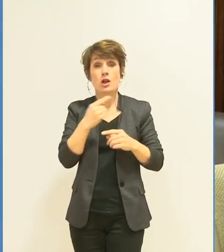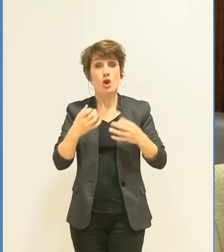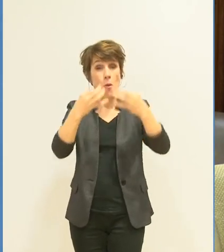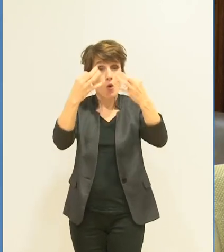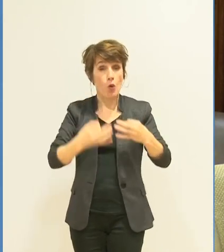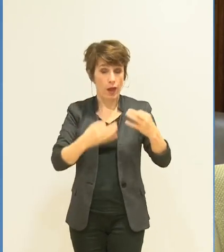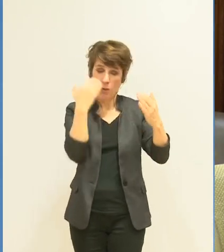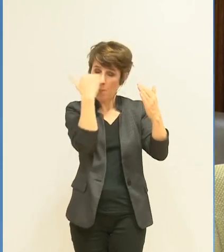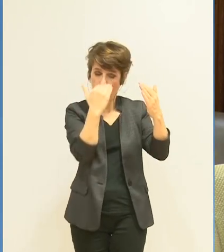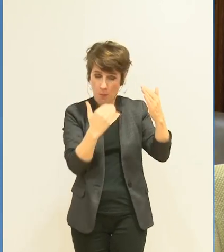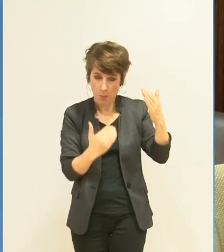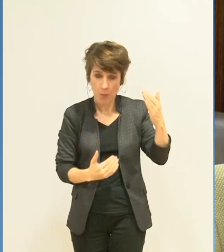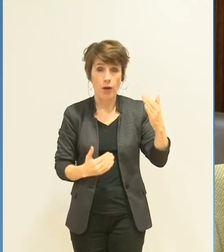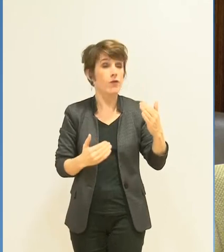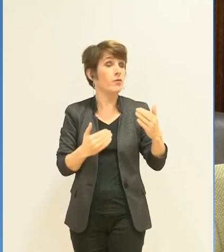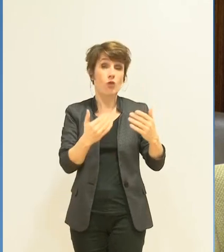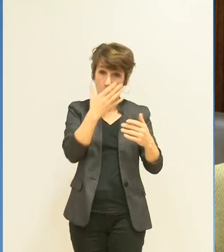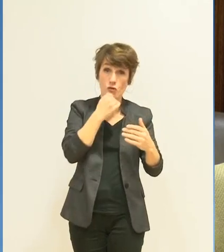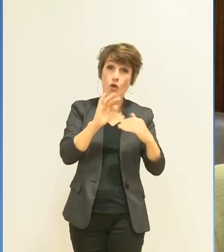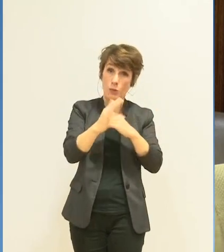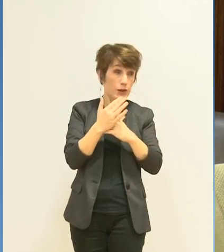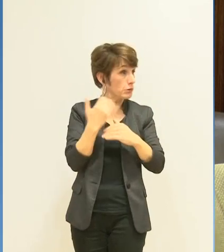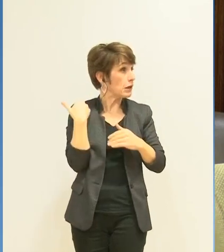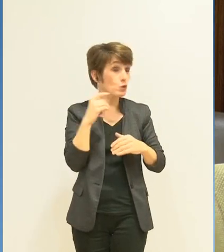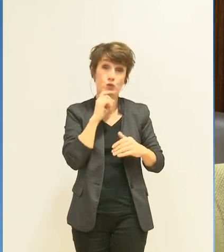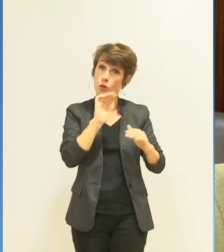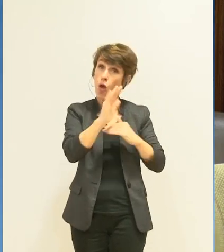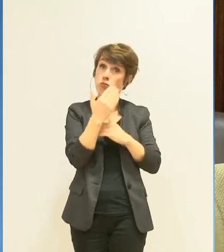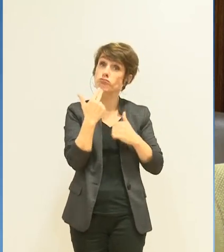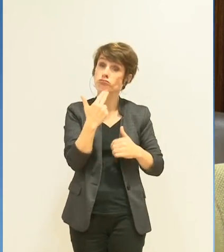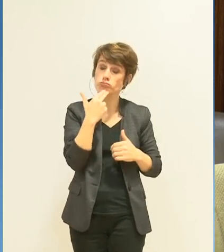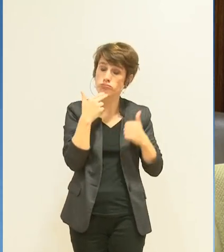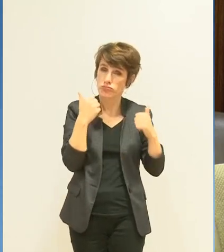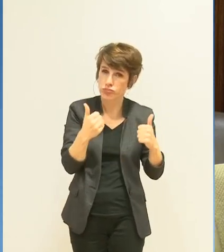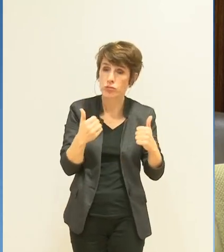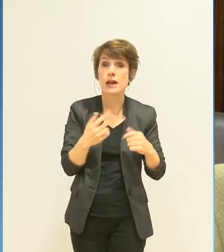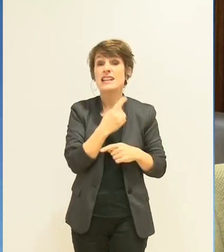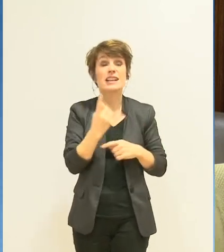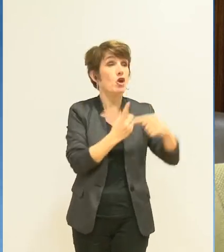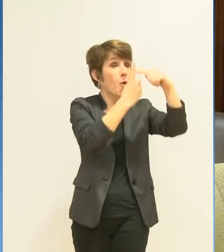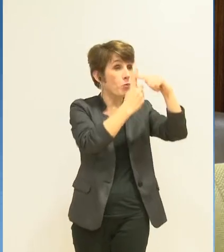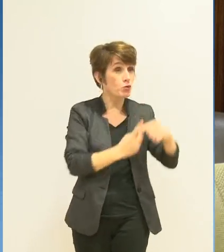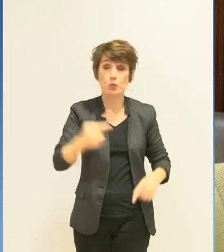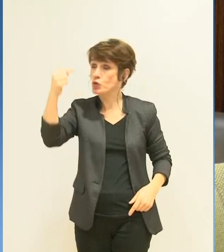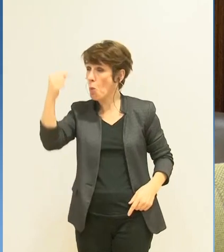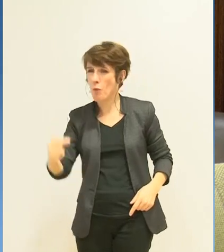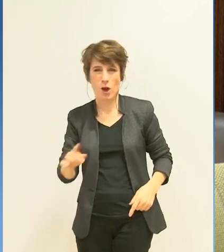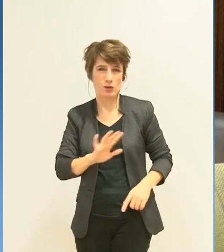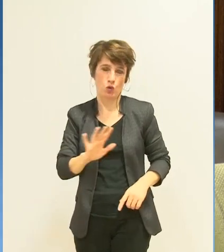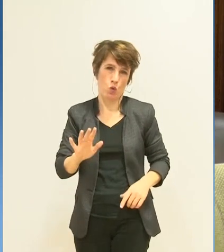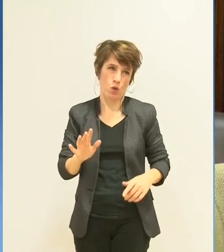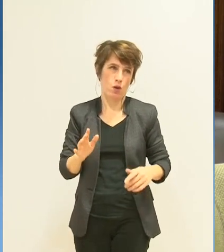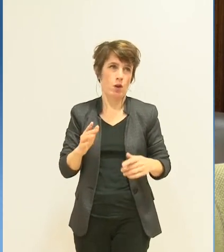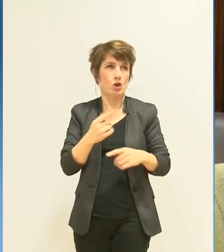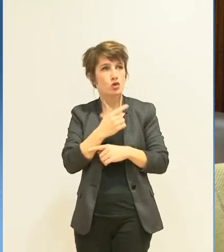aussi bien présentés soit il et il a été ce ne sont pas seulement des plus et des moins nous le savons tous ce n'est pas seulement un catalogue